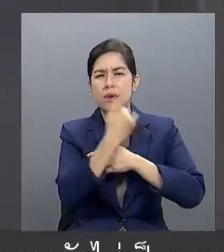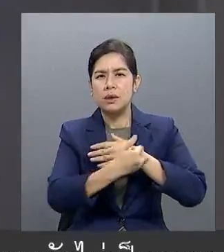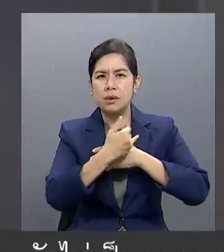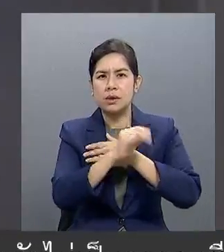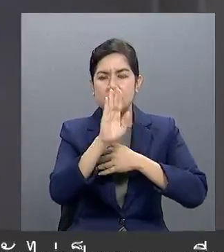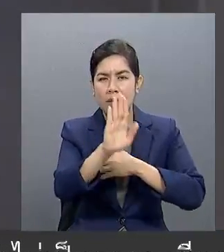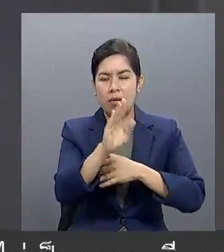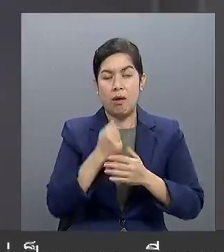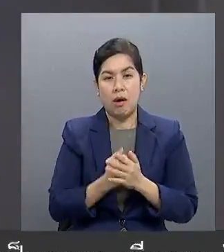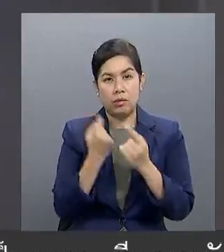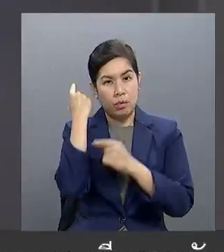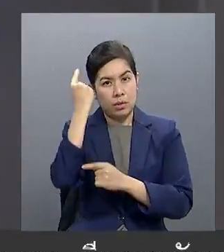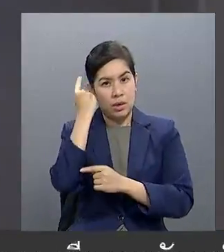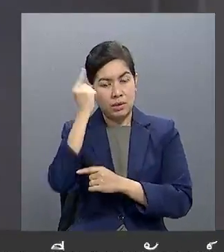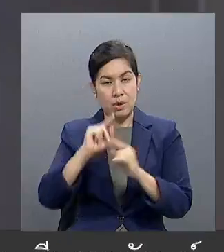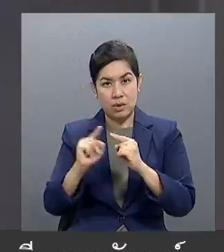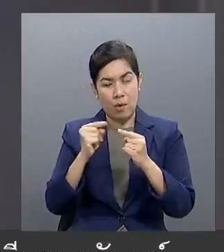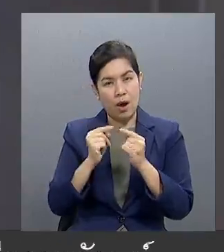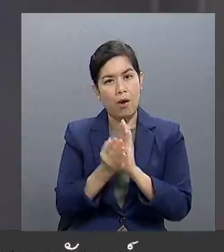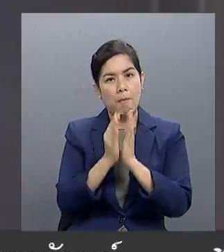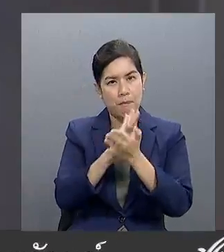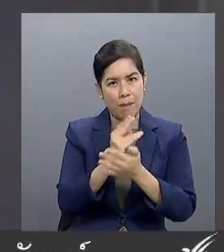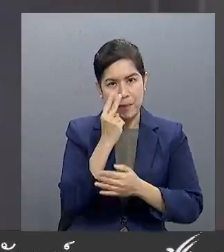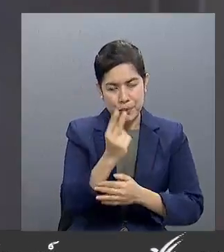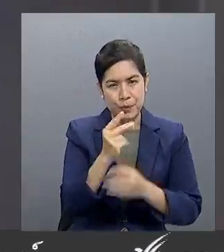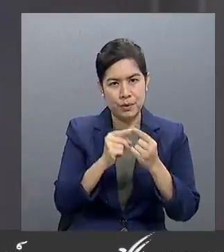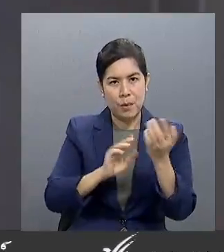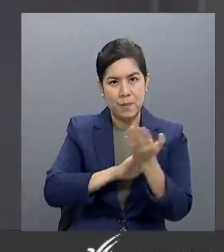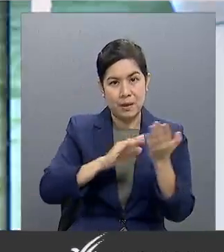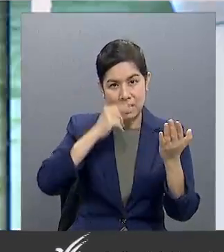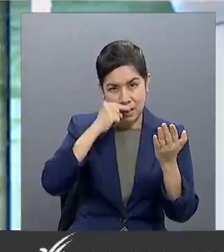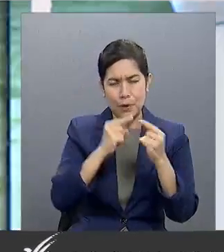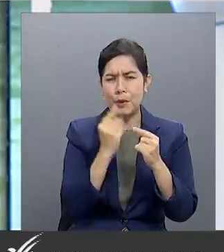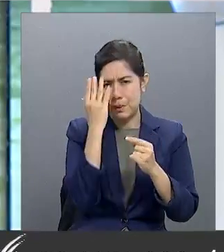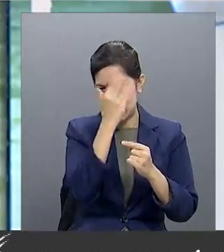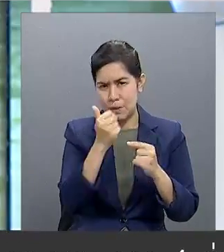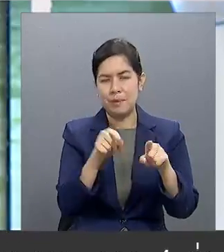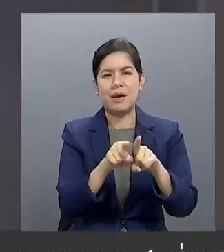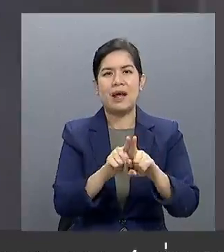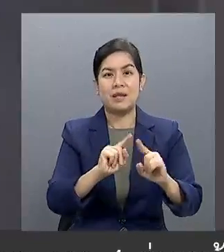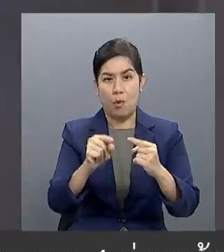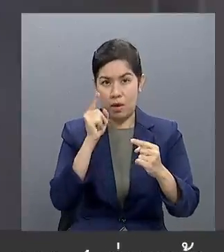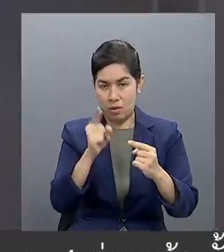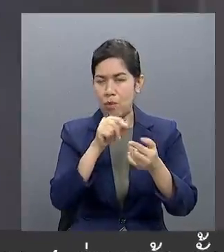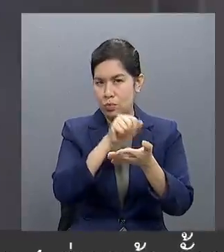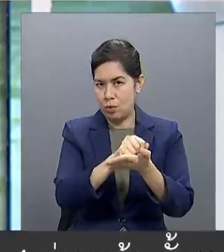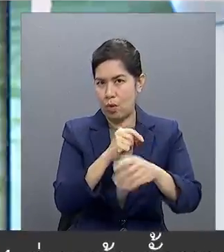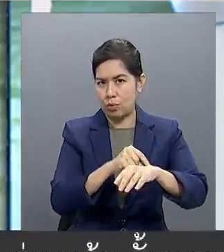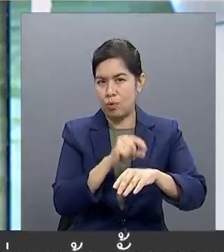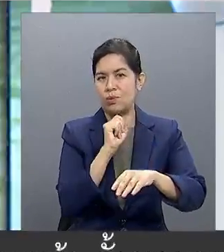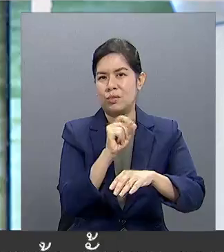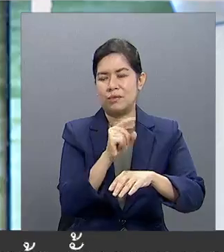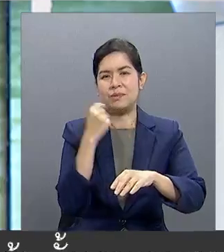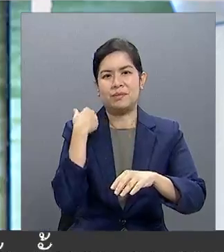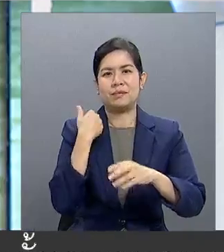ที่ที่น่าไปแล้วก็สามารถไปได้แต่ที่ดีคือไปให้ทันละกันถ้าคนเยอะก็อาจจะไม่ได้เที่ยวไง จองให้